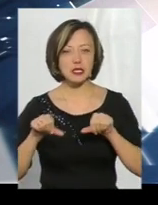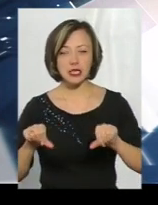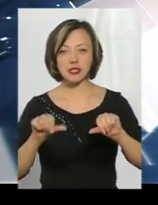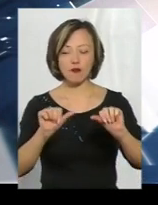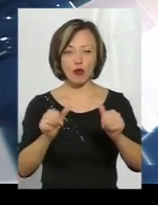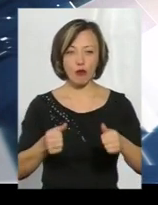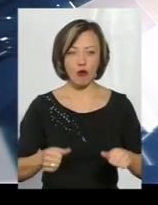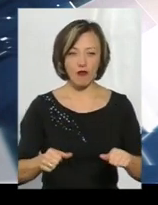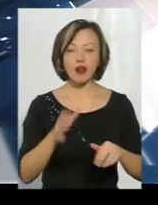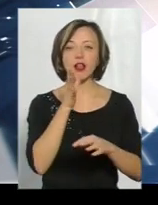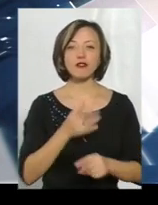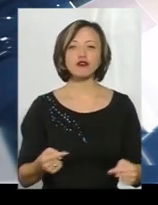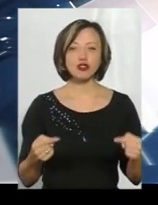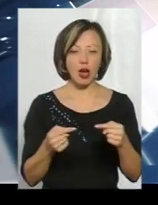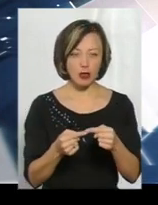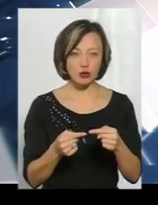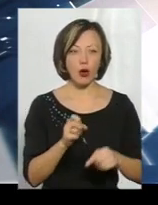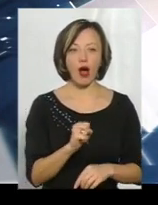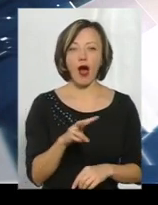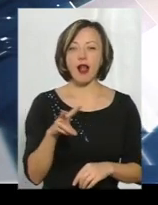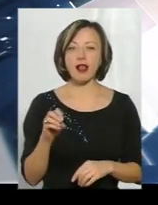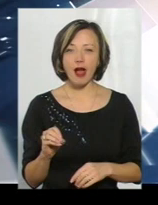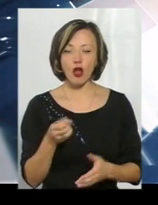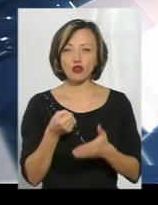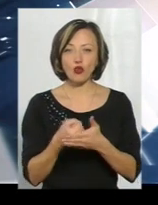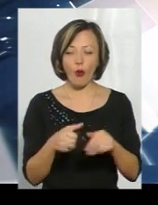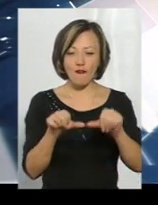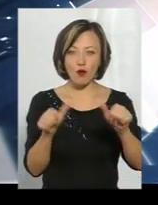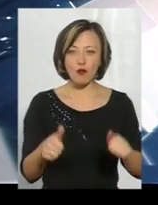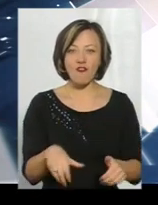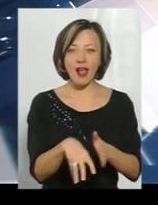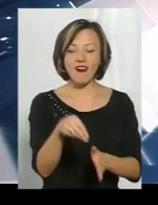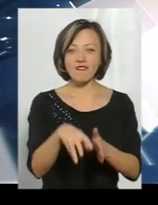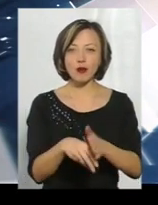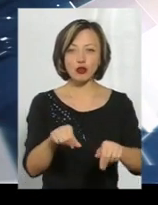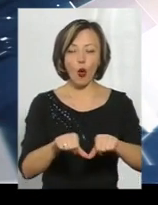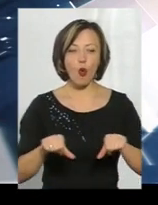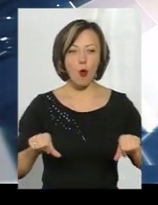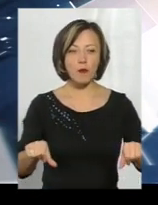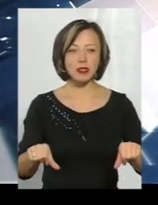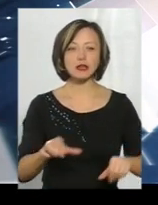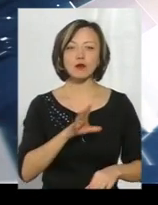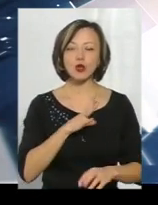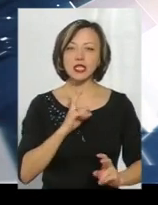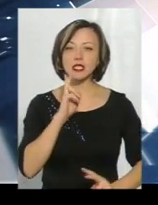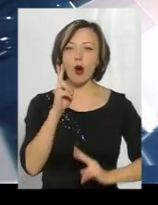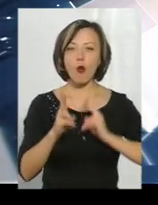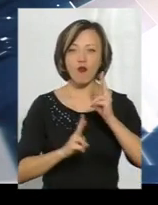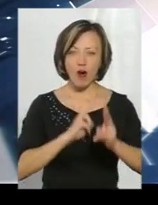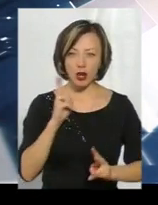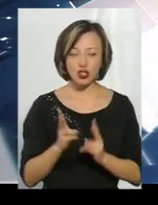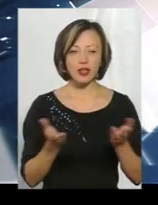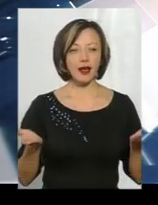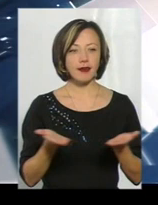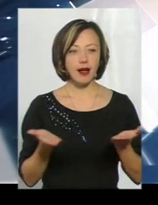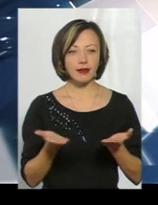сформовані вчасно, але до формування виборчих комісій були в нас зауваження, які на